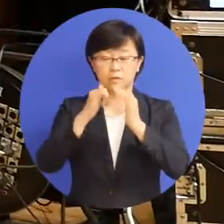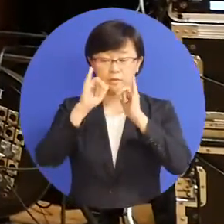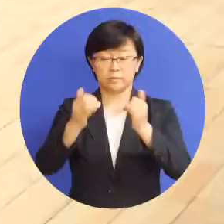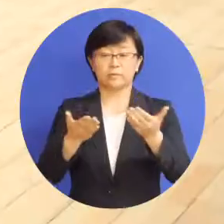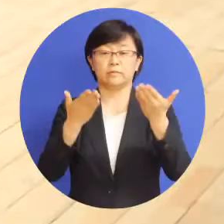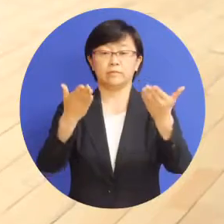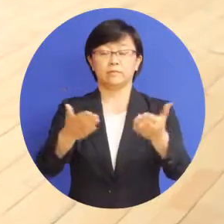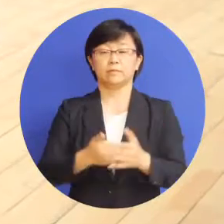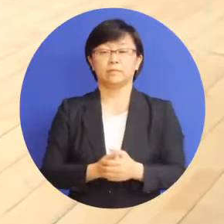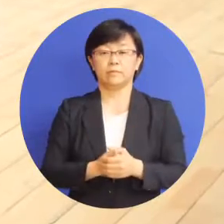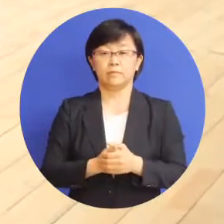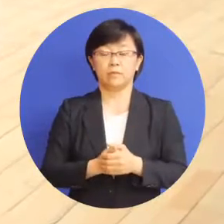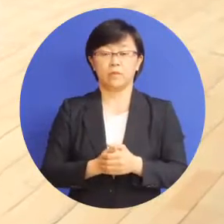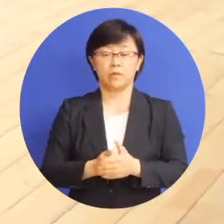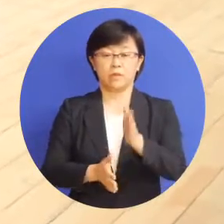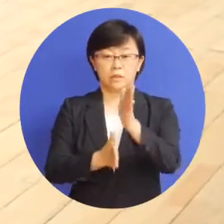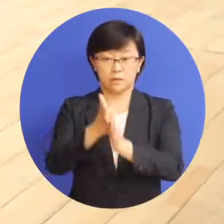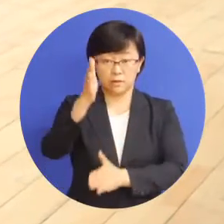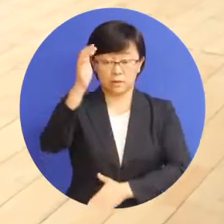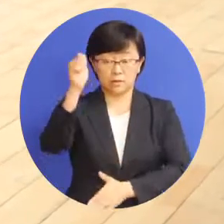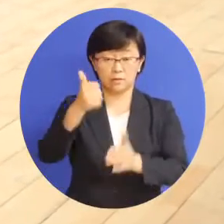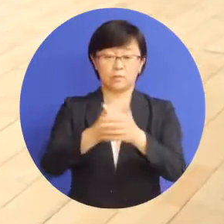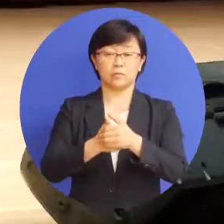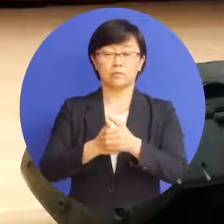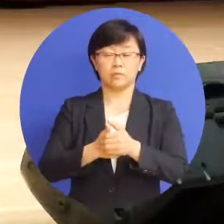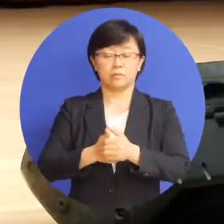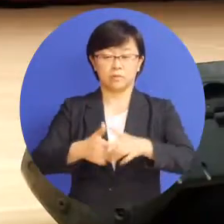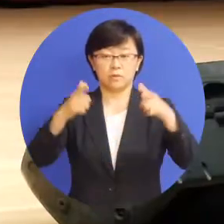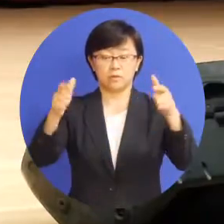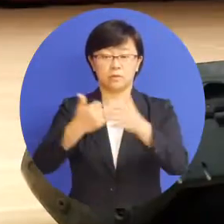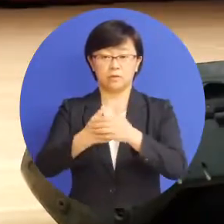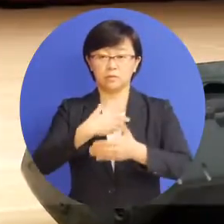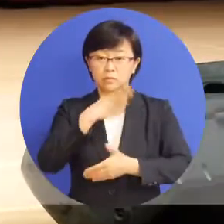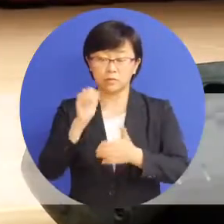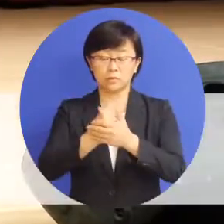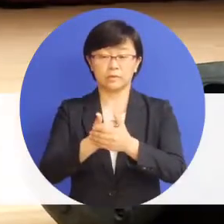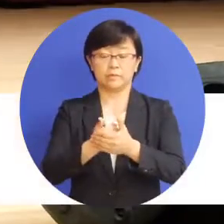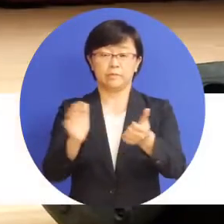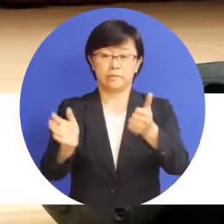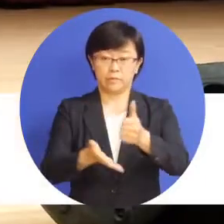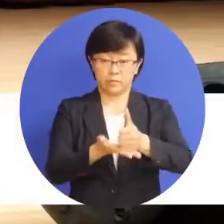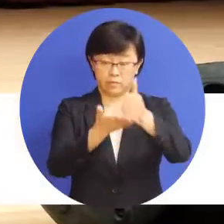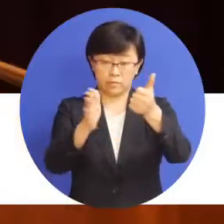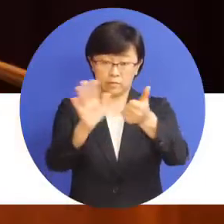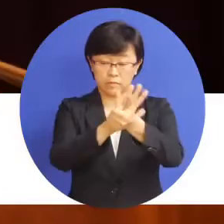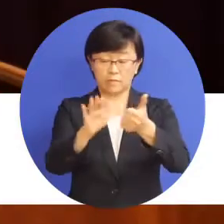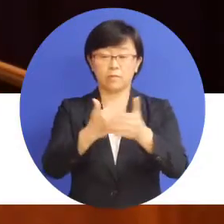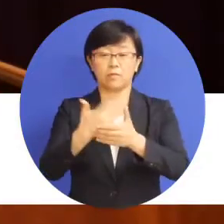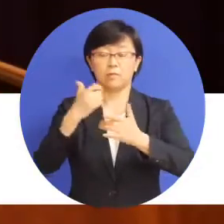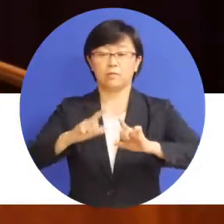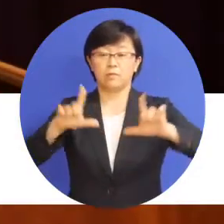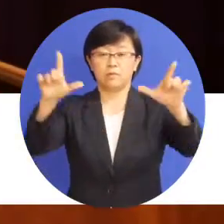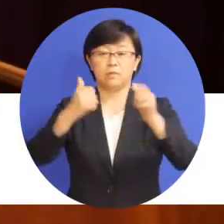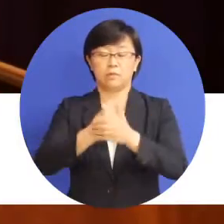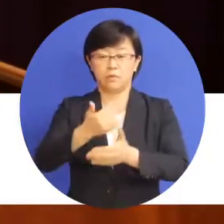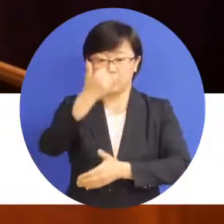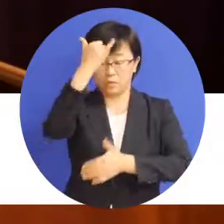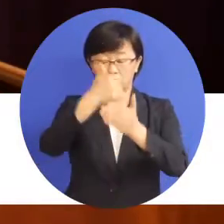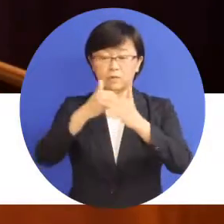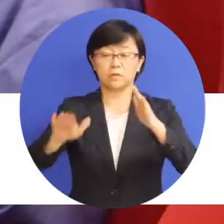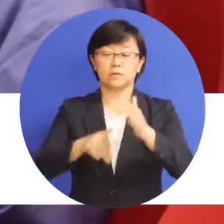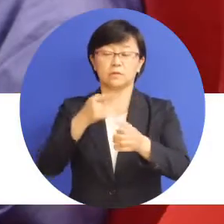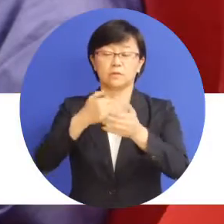수여했습니다. 오시덕 공주시장은 지역 어르신에 대한 격려와 함께 어버이날을 맞아 효와 가정의